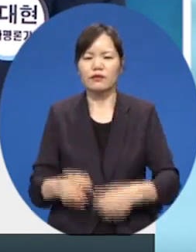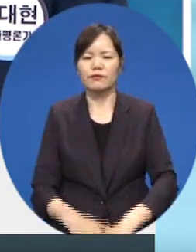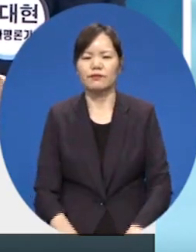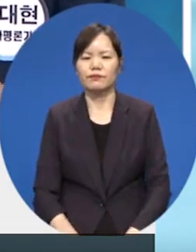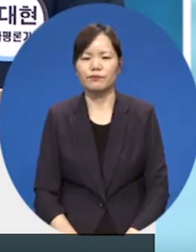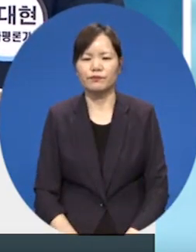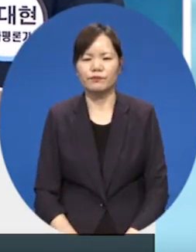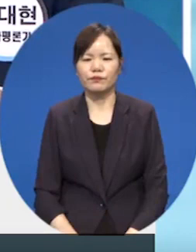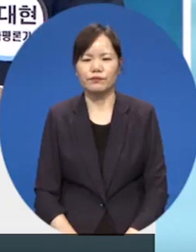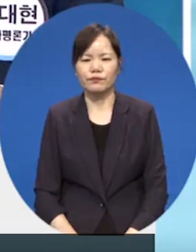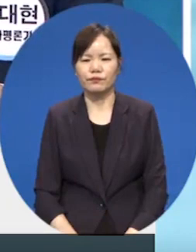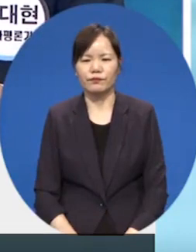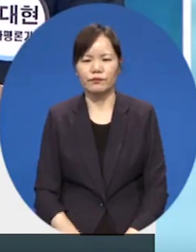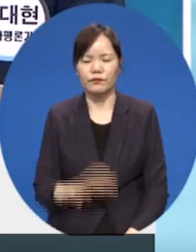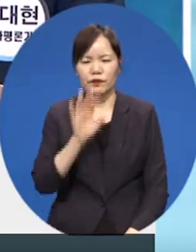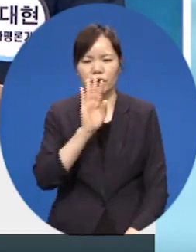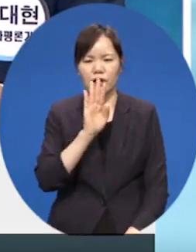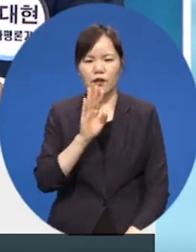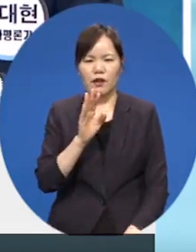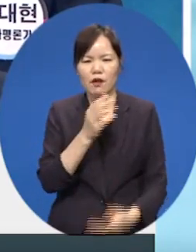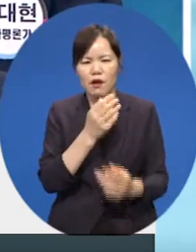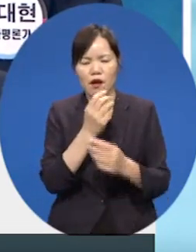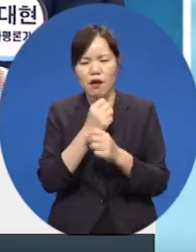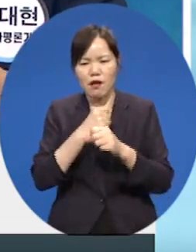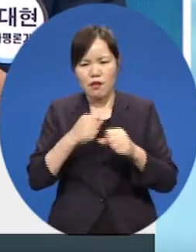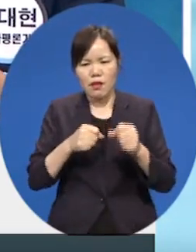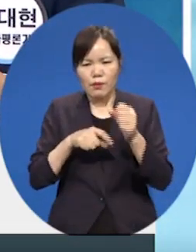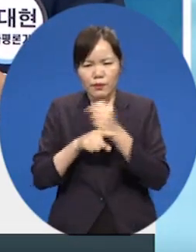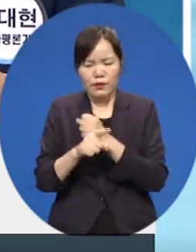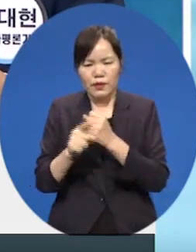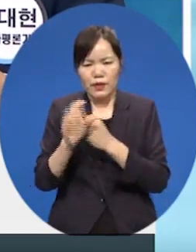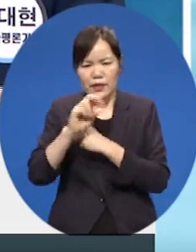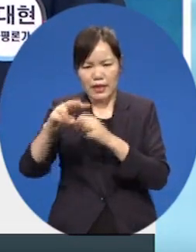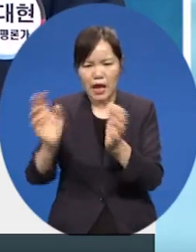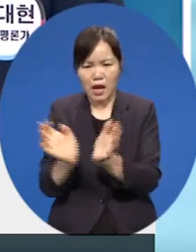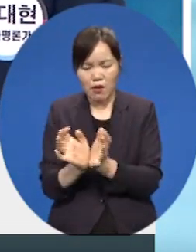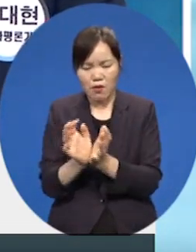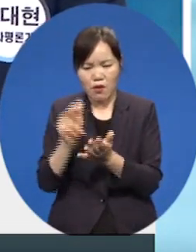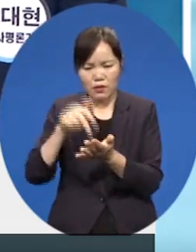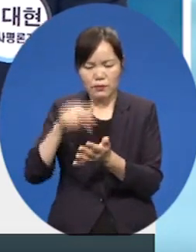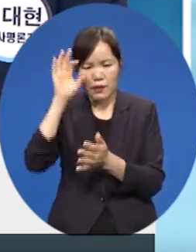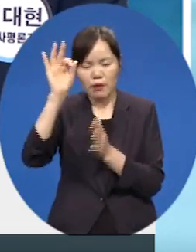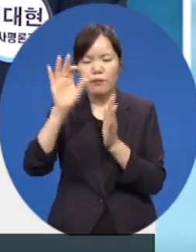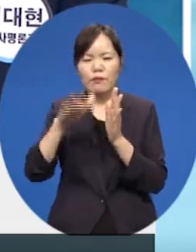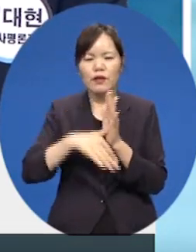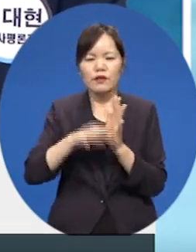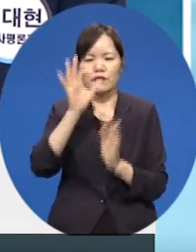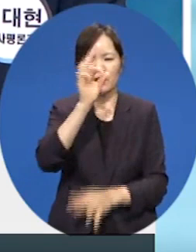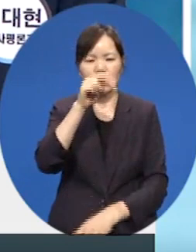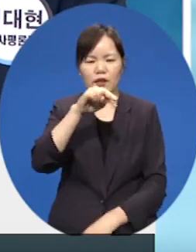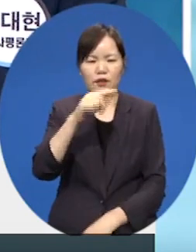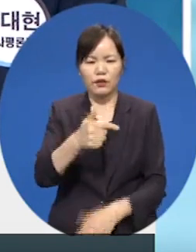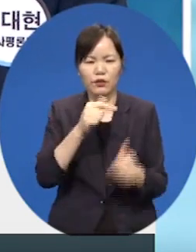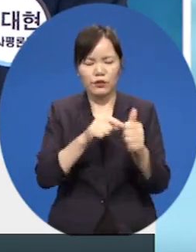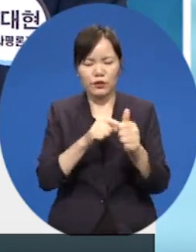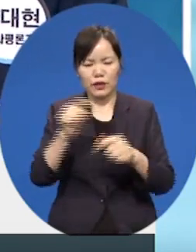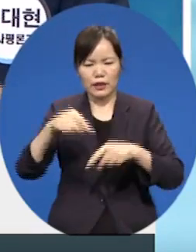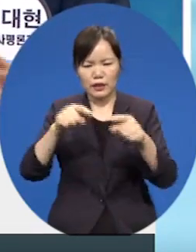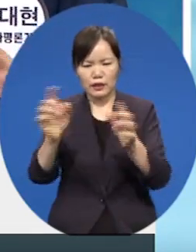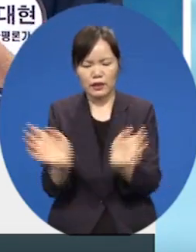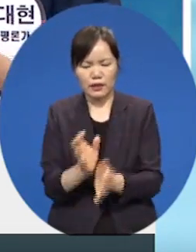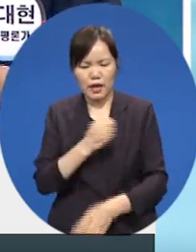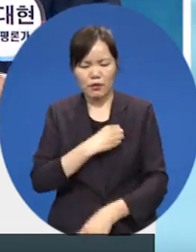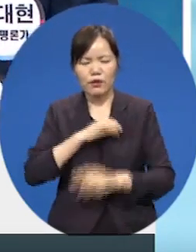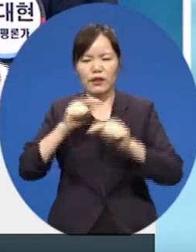이제 계속 법야권이라고 하는 울타리 안에서 이제 보수 진영을 보다 보니까 윤석열이라고 하는 당원이 아닌 사람도